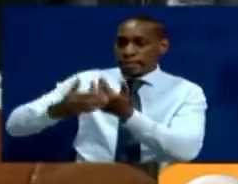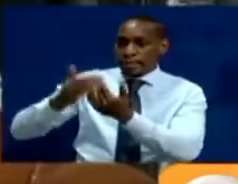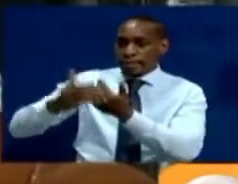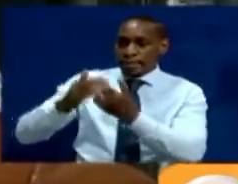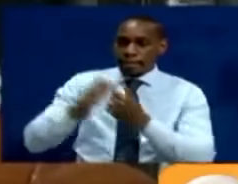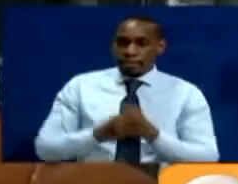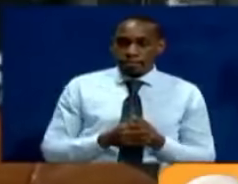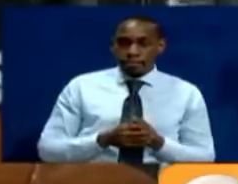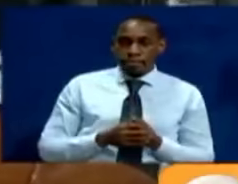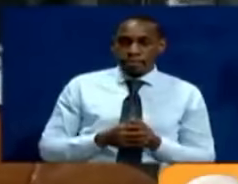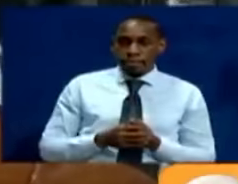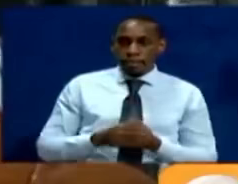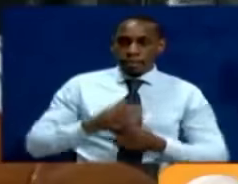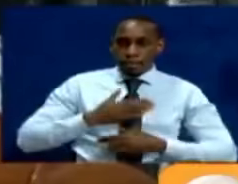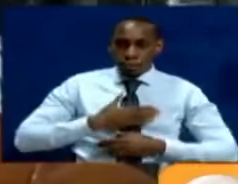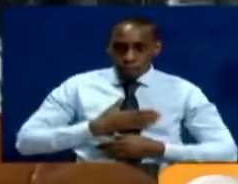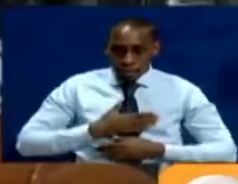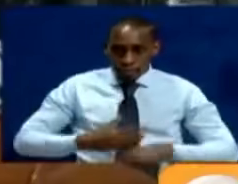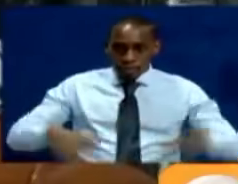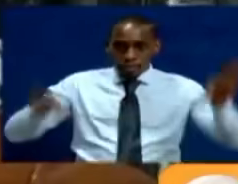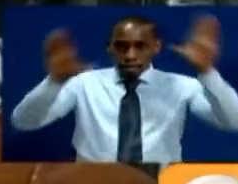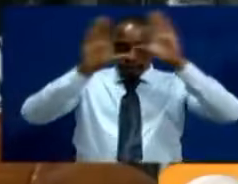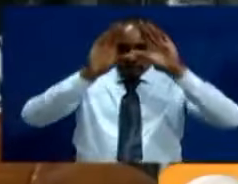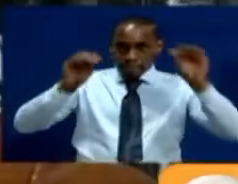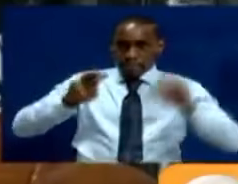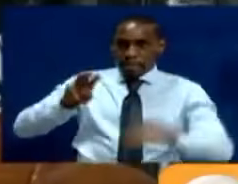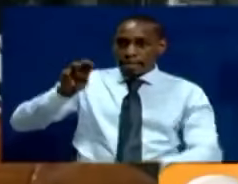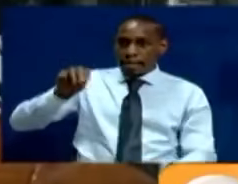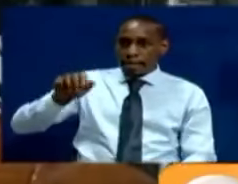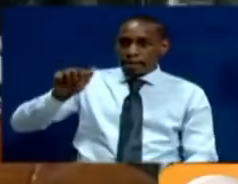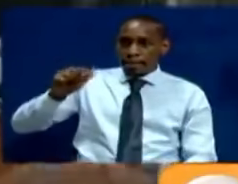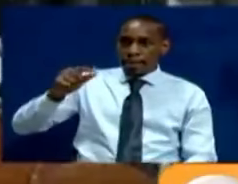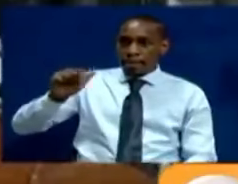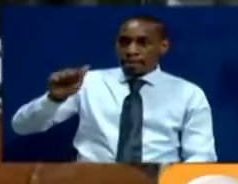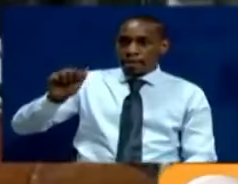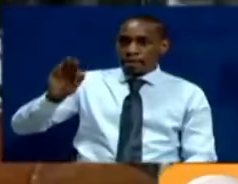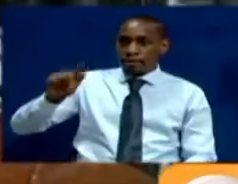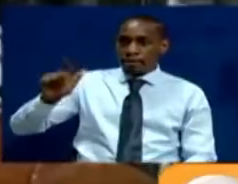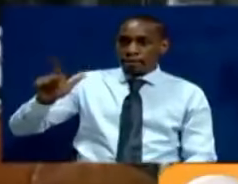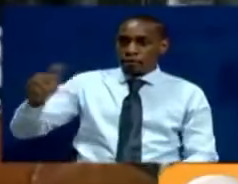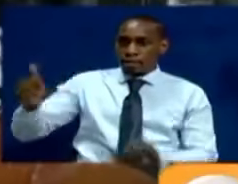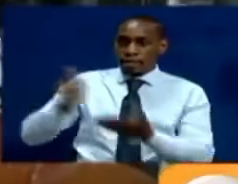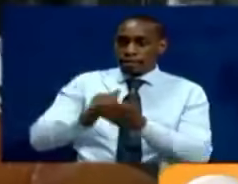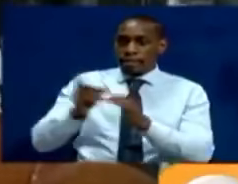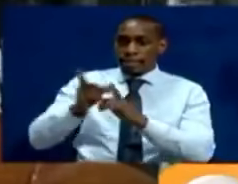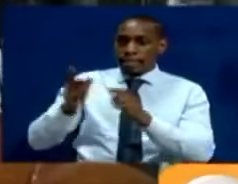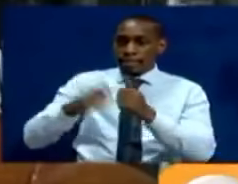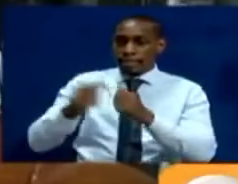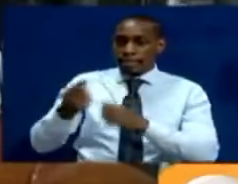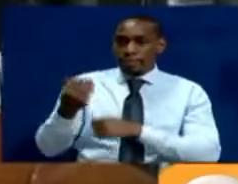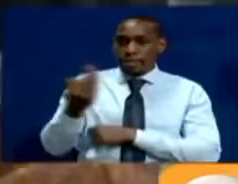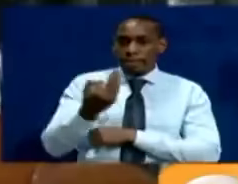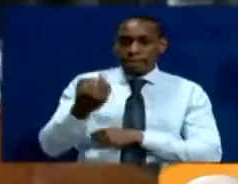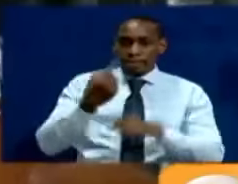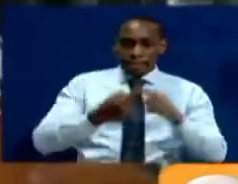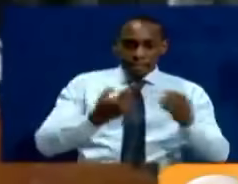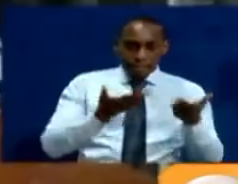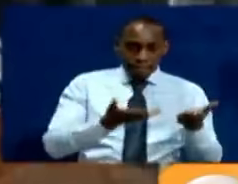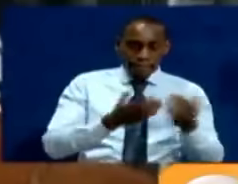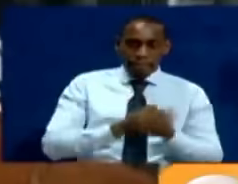matibabu. Mheshimiwa Rais Magufuli alilazwa tarehe 6 Machi mwaka